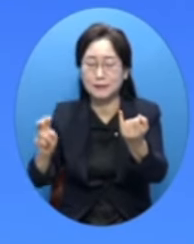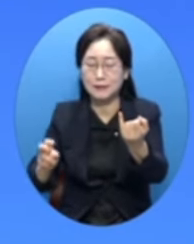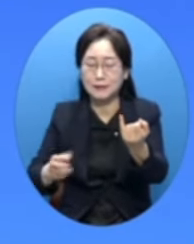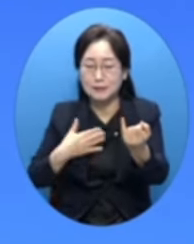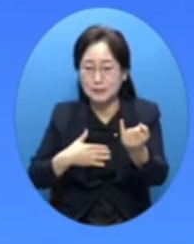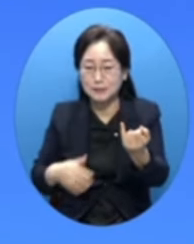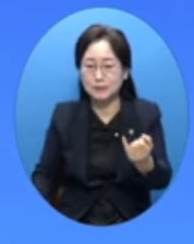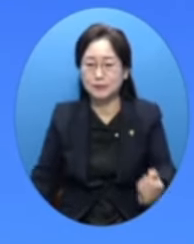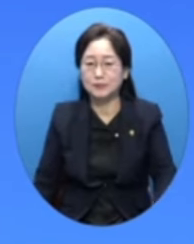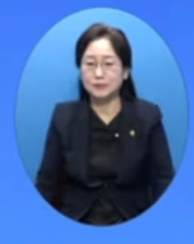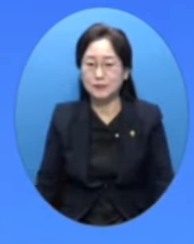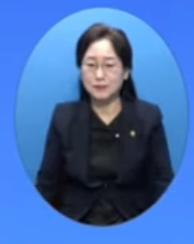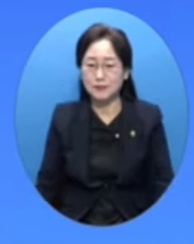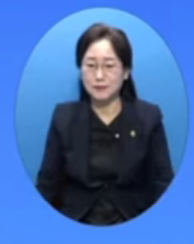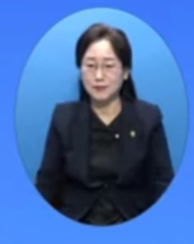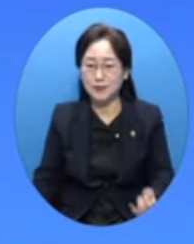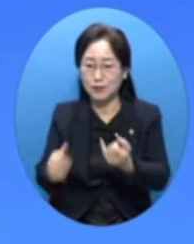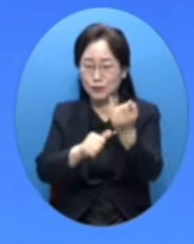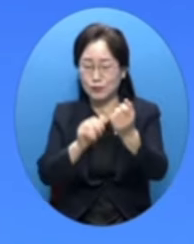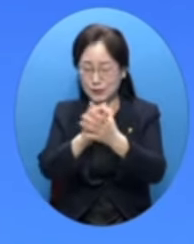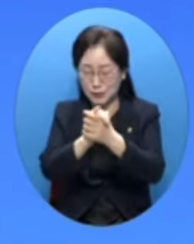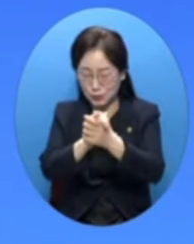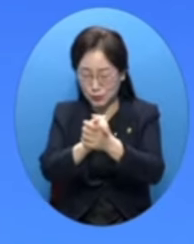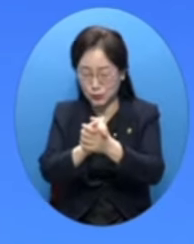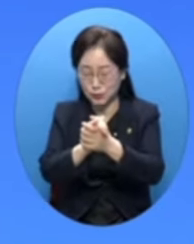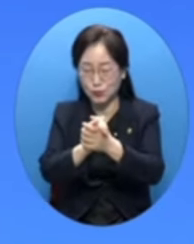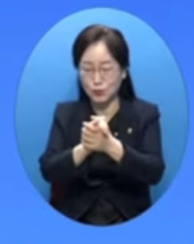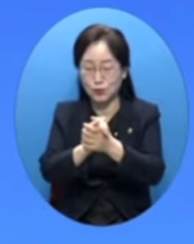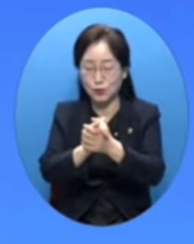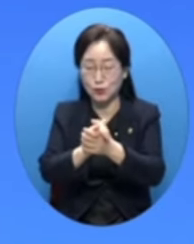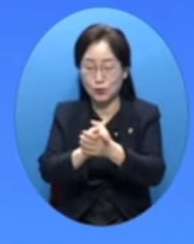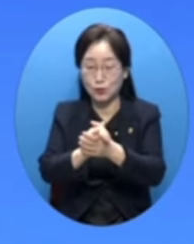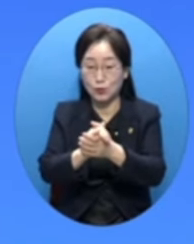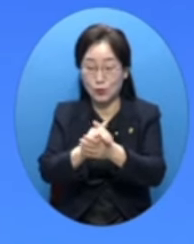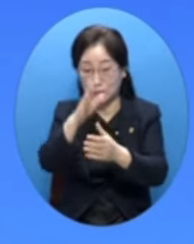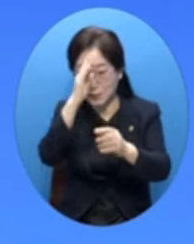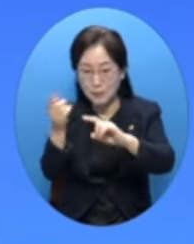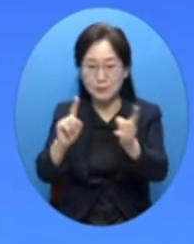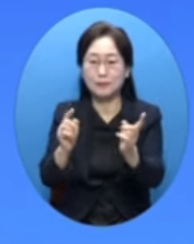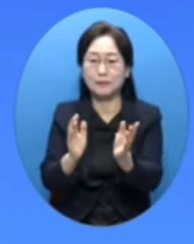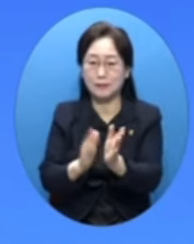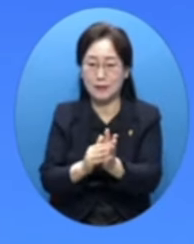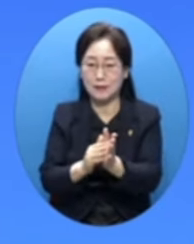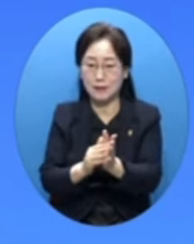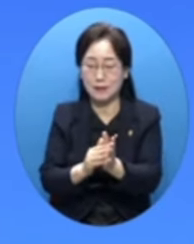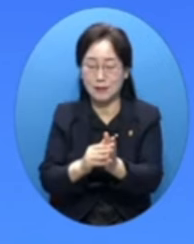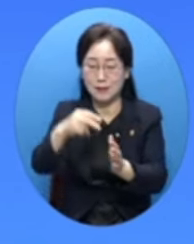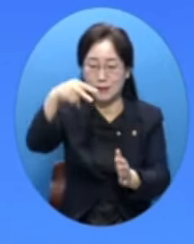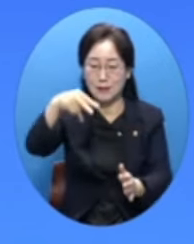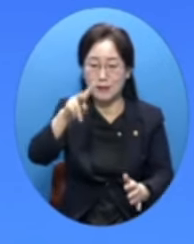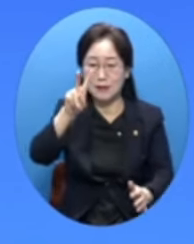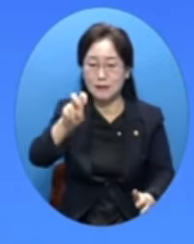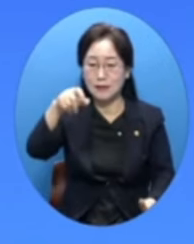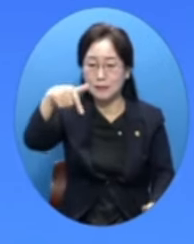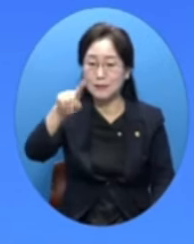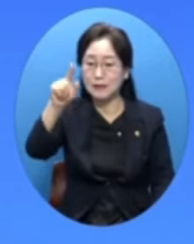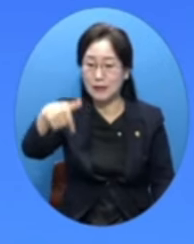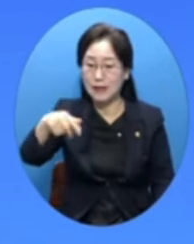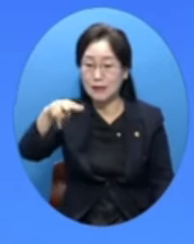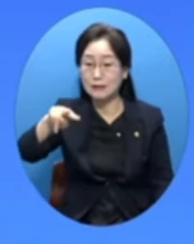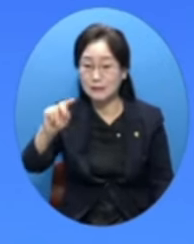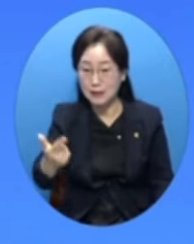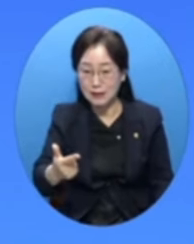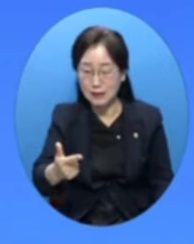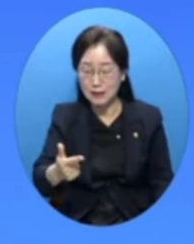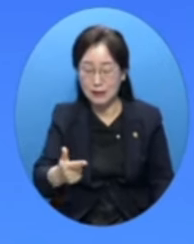부인이 기도하는 가운데 기도받고 일어나게 됐고 상악산 기도원 가서 기도하다가 부인이 먼저 은혜를